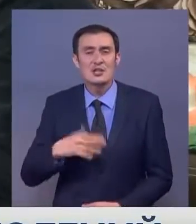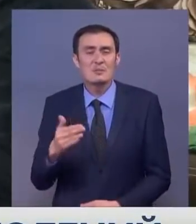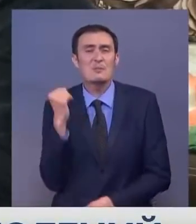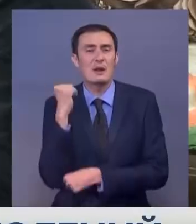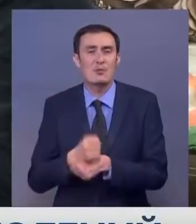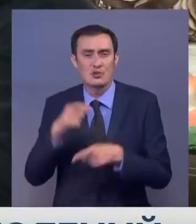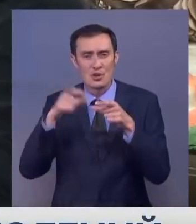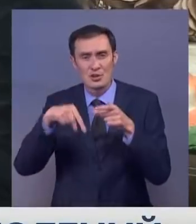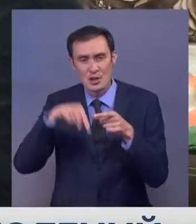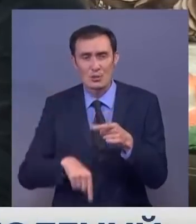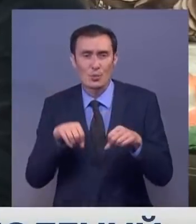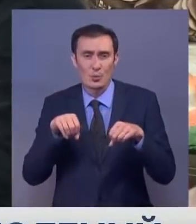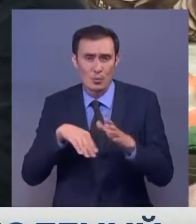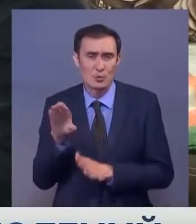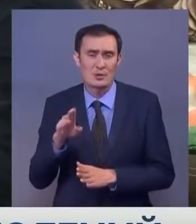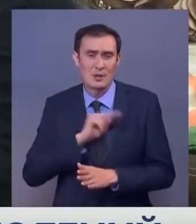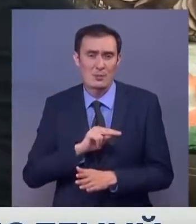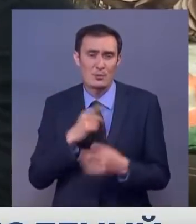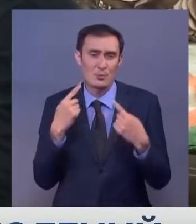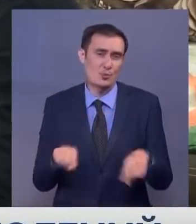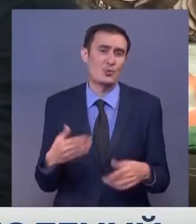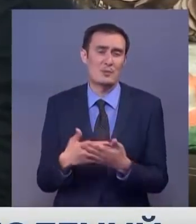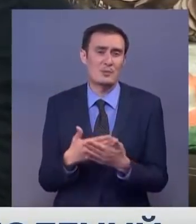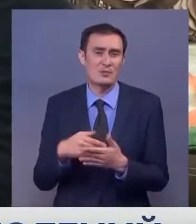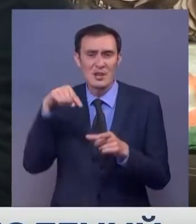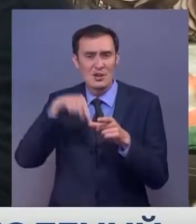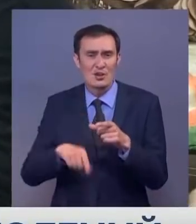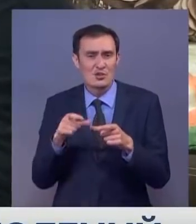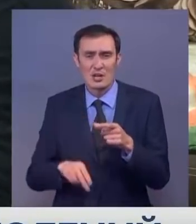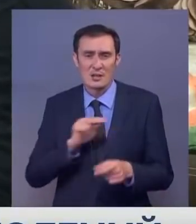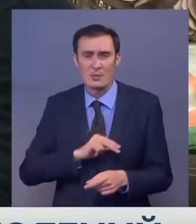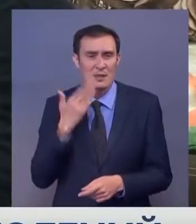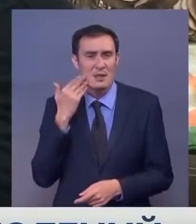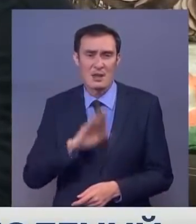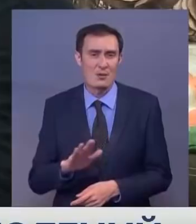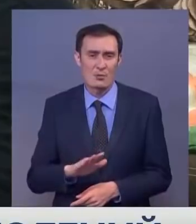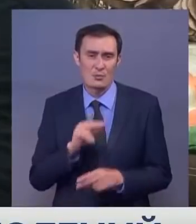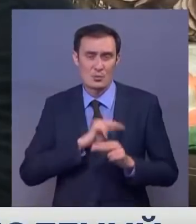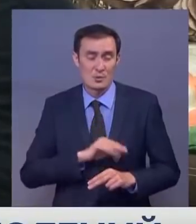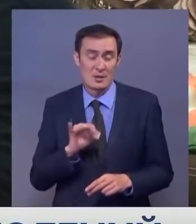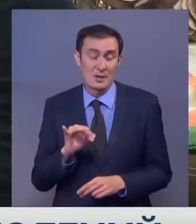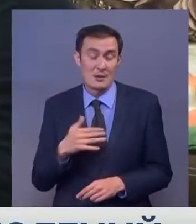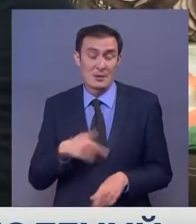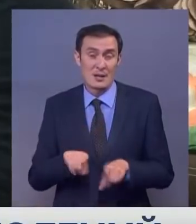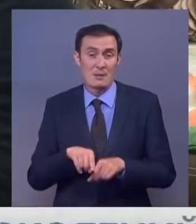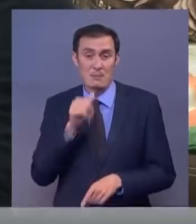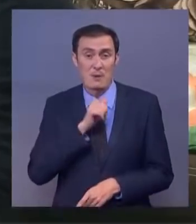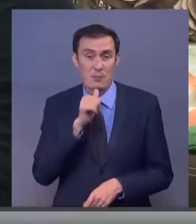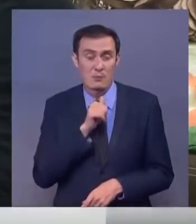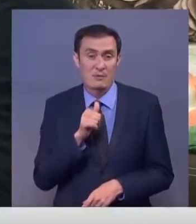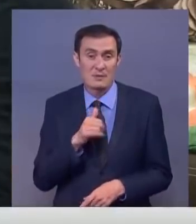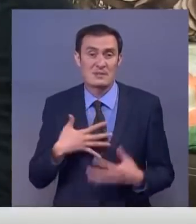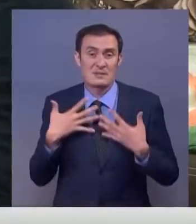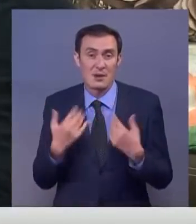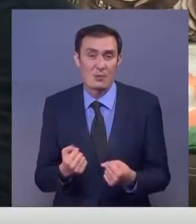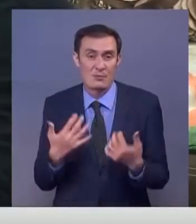Лучше устроиться куда-нибудь. Это шахта нелегкий труд. Я вот попробовал это, здоровье